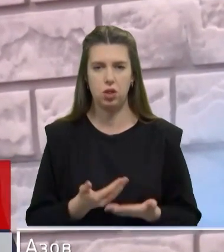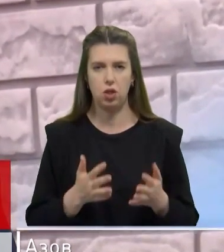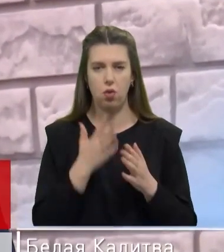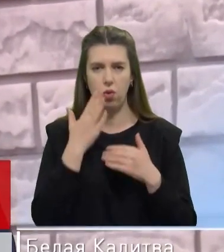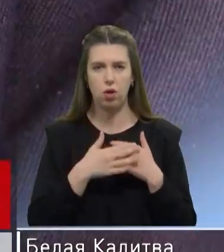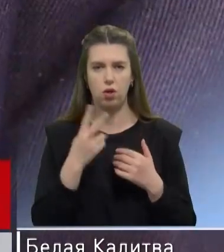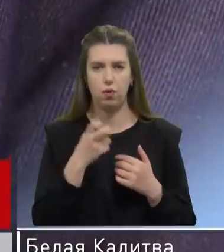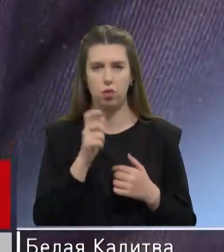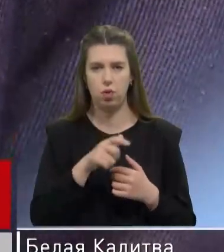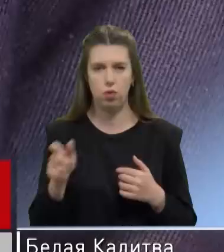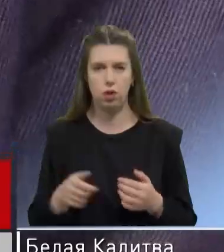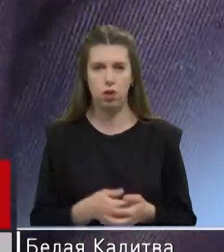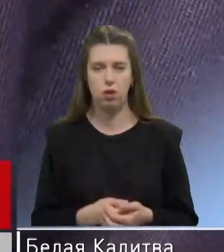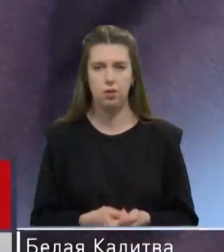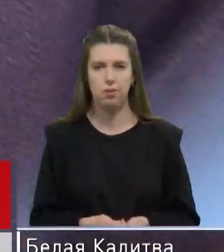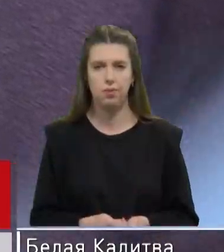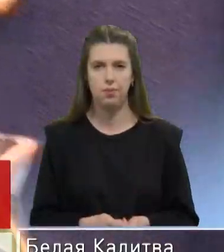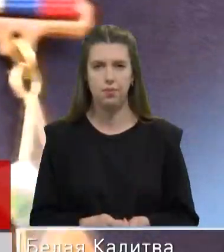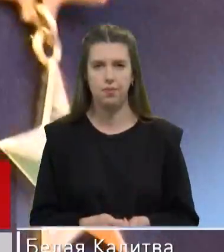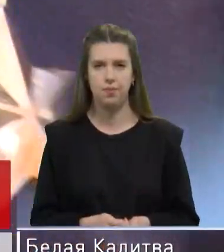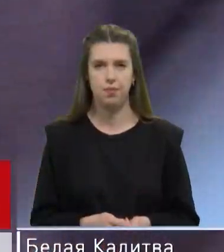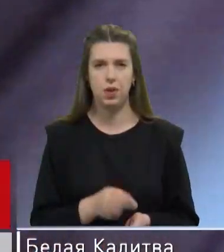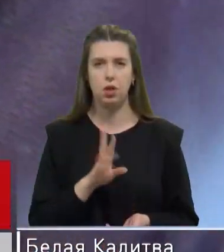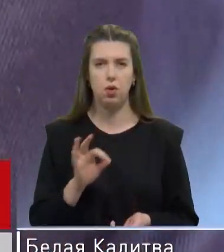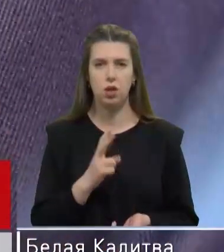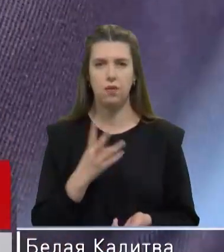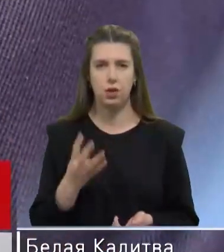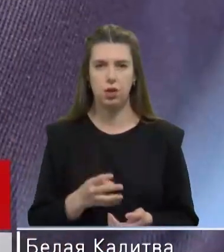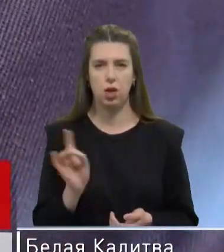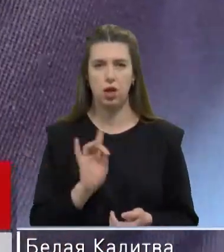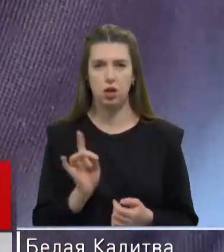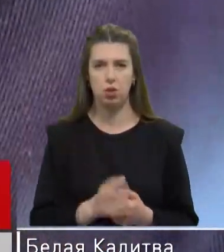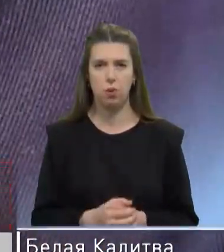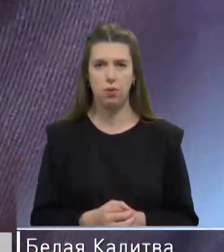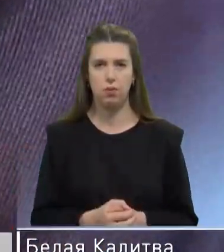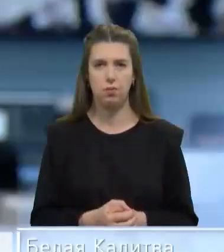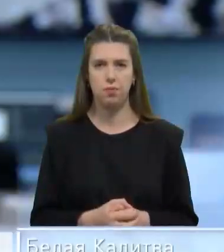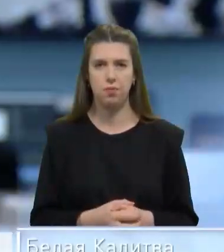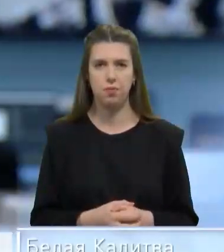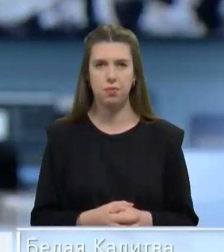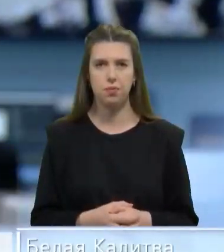более 200 человек. Елена Сарксян, Сергей Алфеев, Дон-24, Ростов-на-Дону.